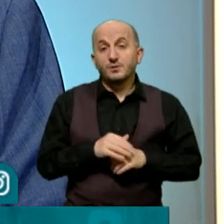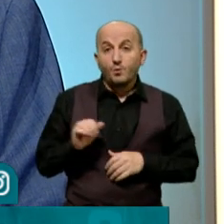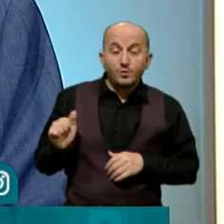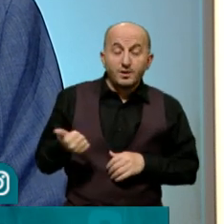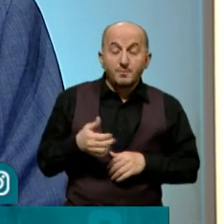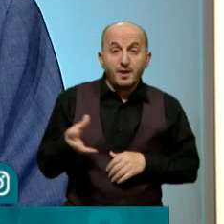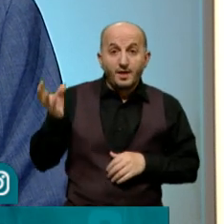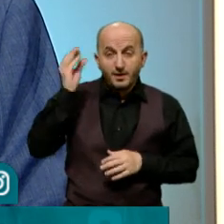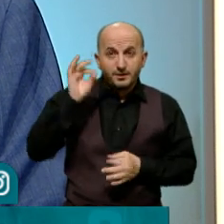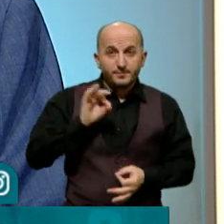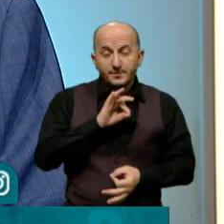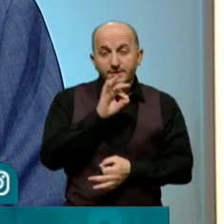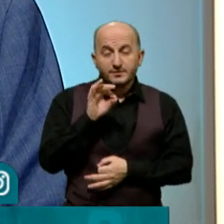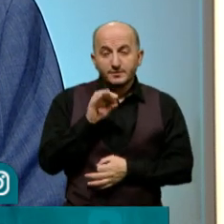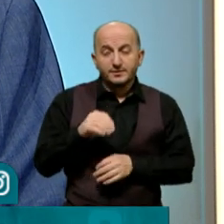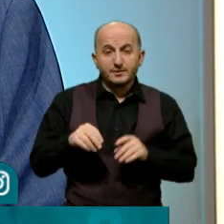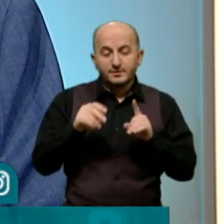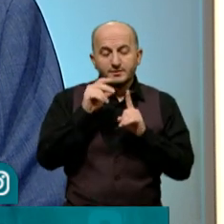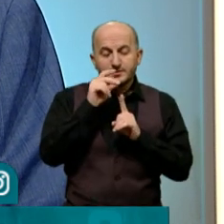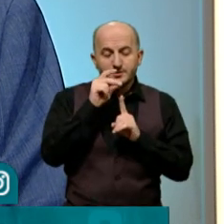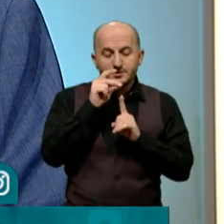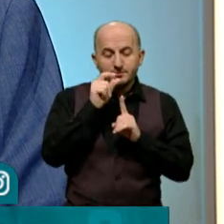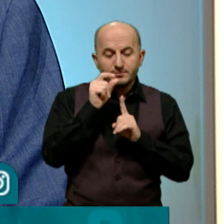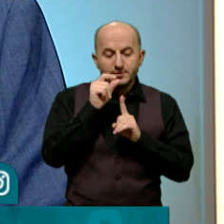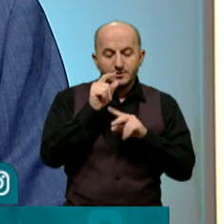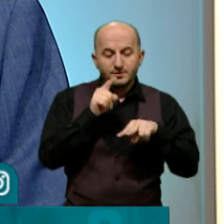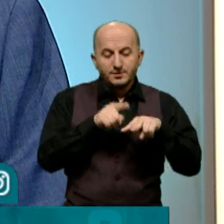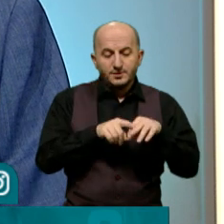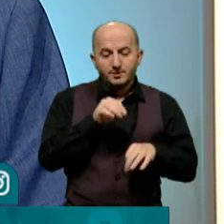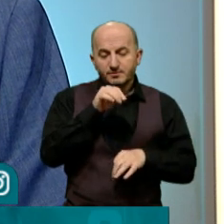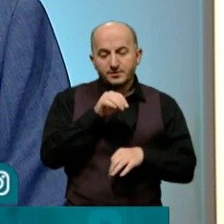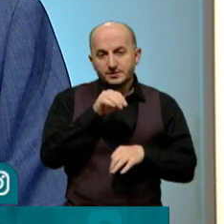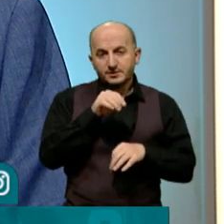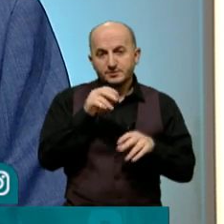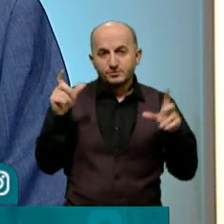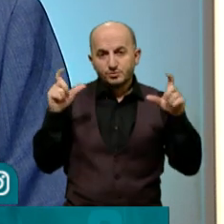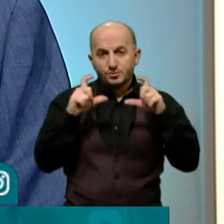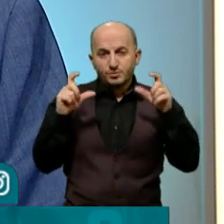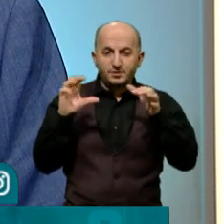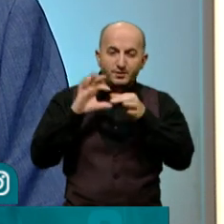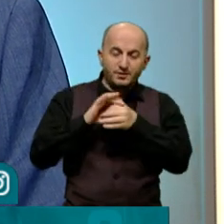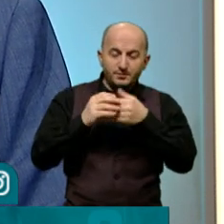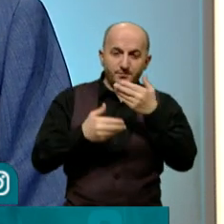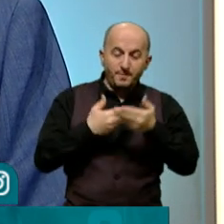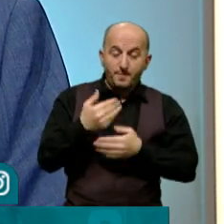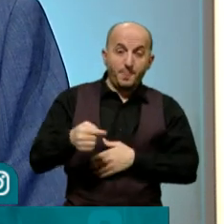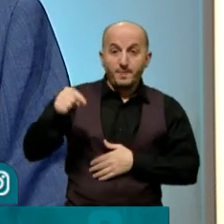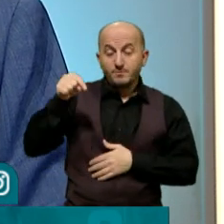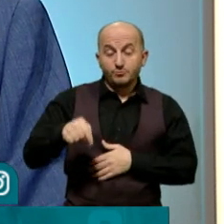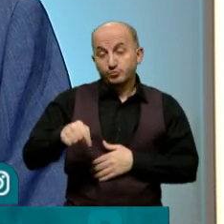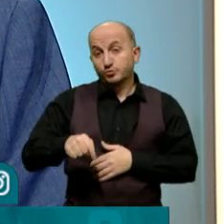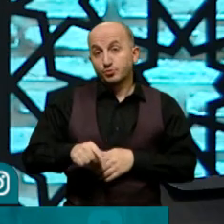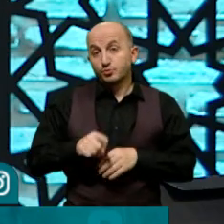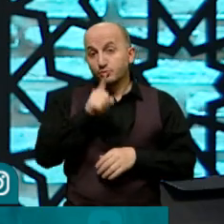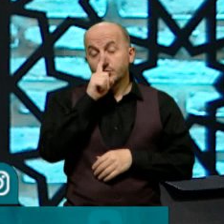önemli alimlerinden İbn Abidin kısmi olarak sigortadan bahsetmiştir. Daha çok bu asrın başından